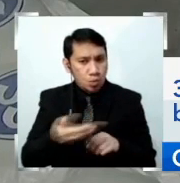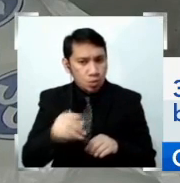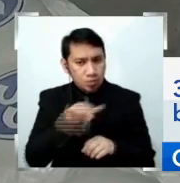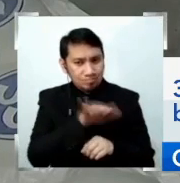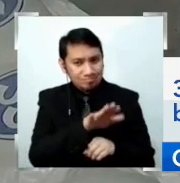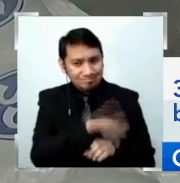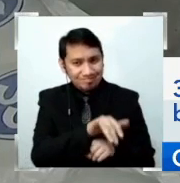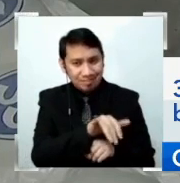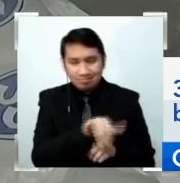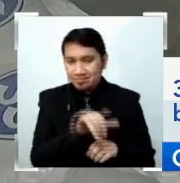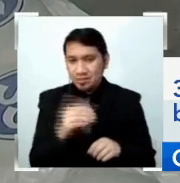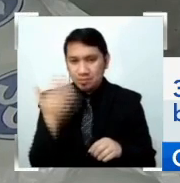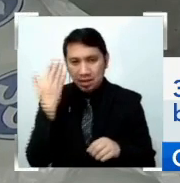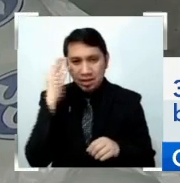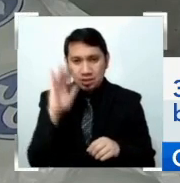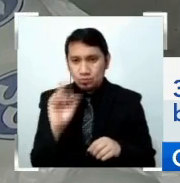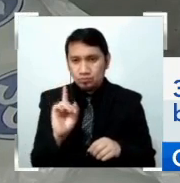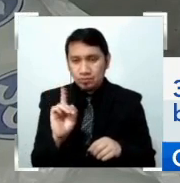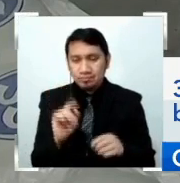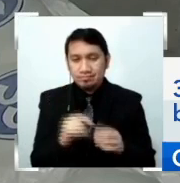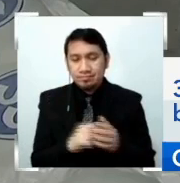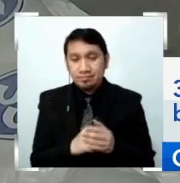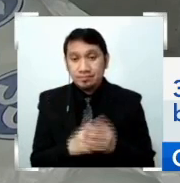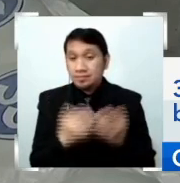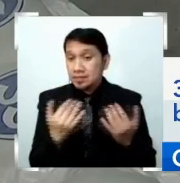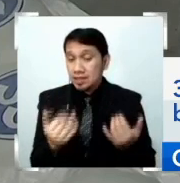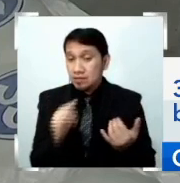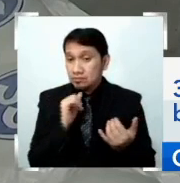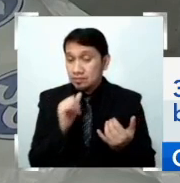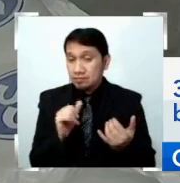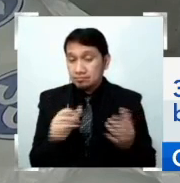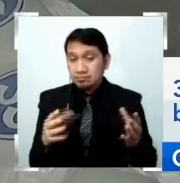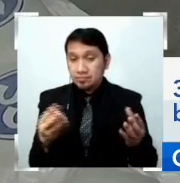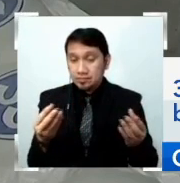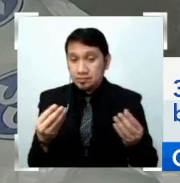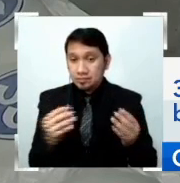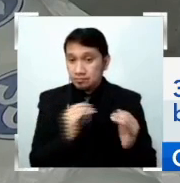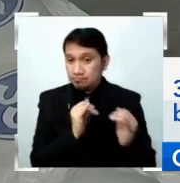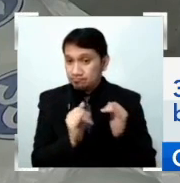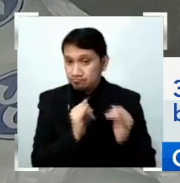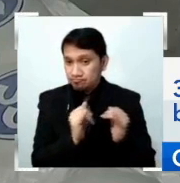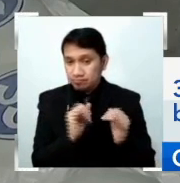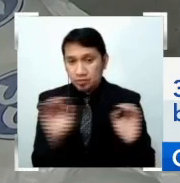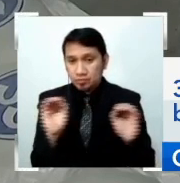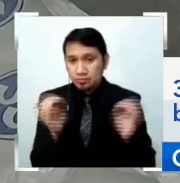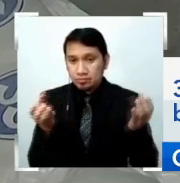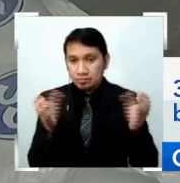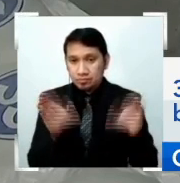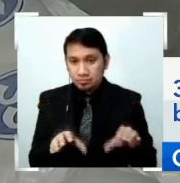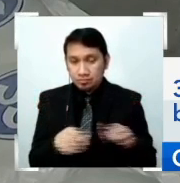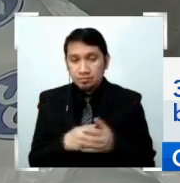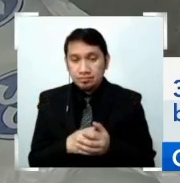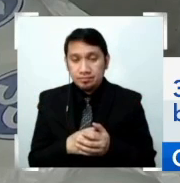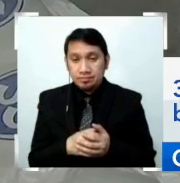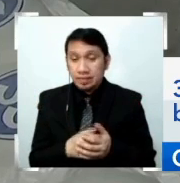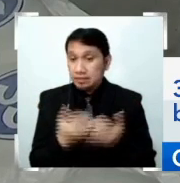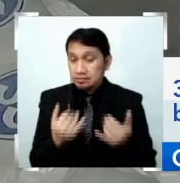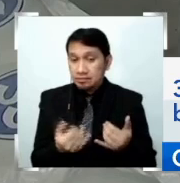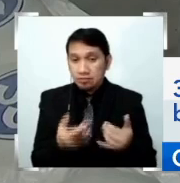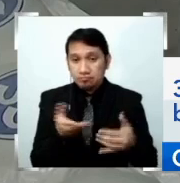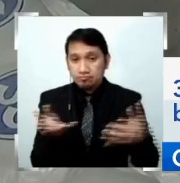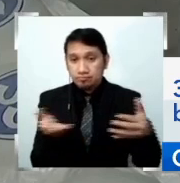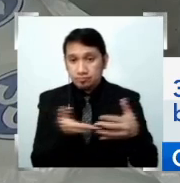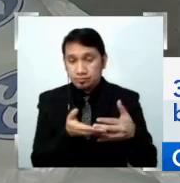pampasabog. Hindi kami nabigyan ng pagkakataong makuhanan ng pahayag ang dalawa. Mahaharap sila sa mga reklamong paglabag